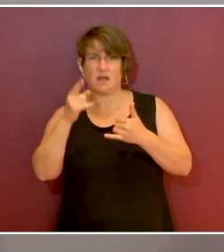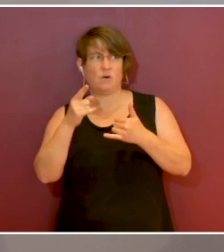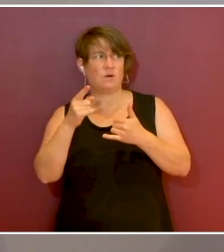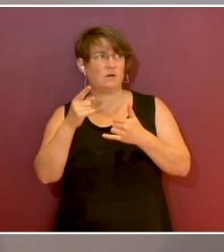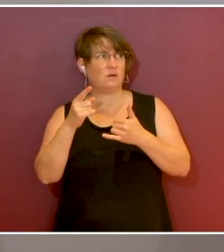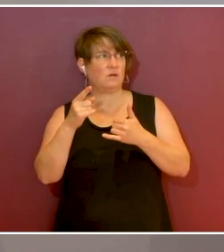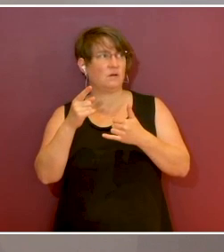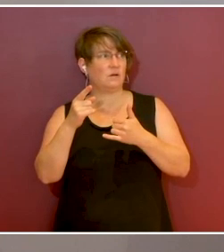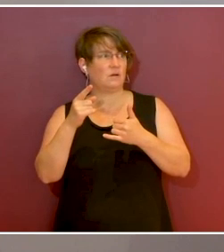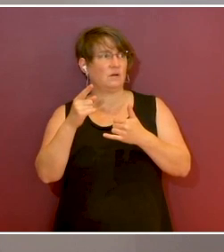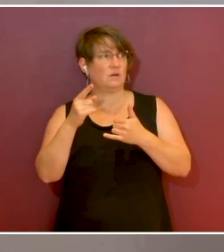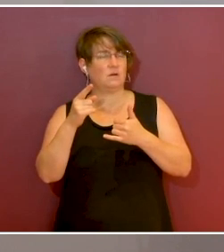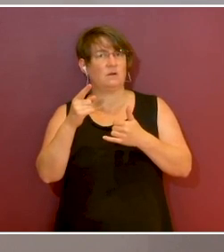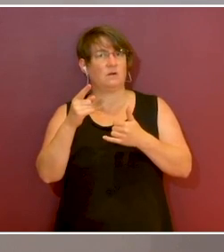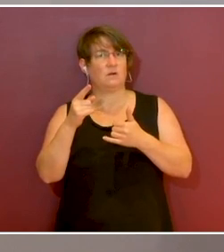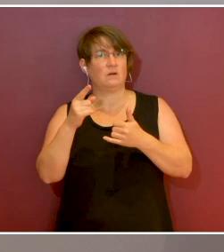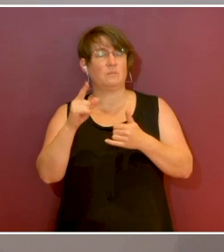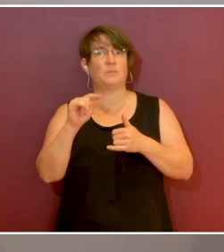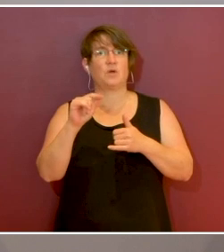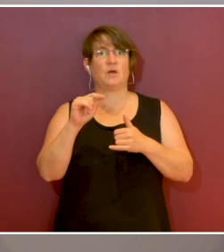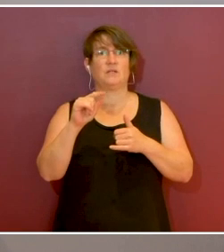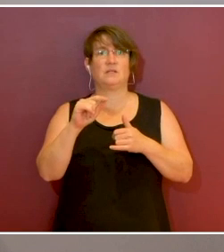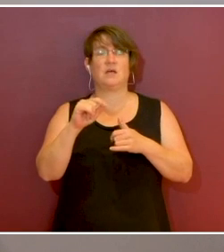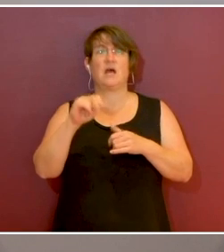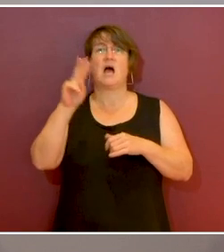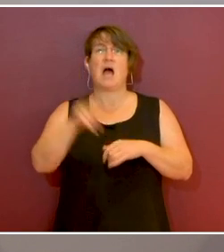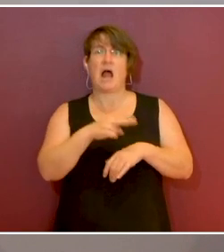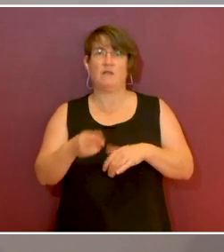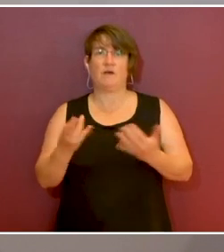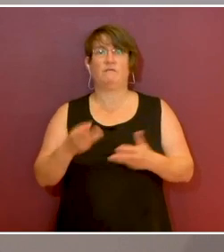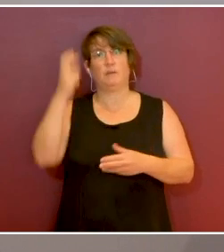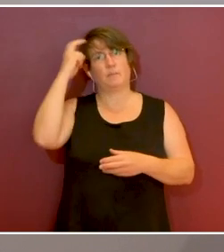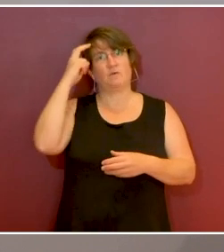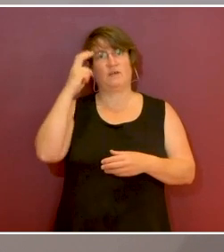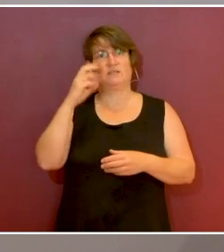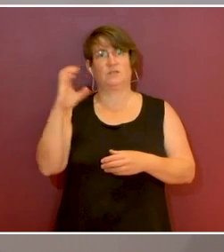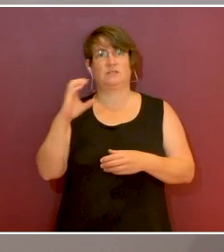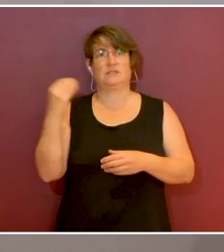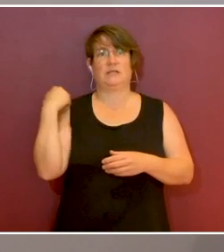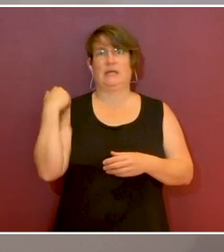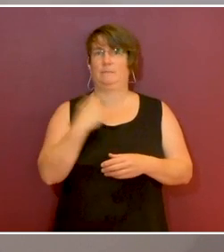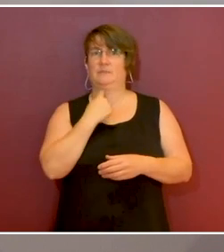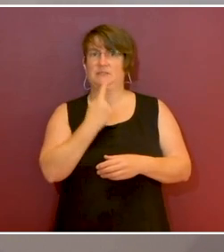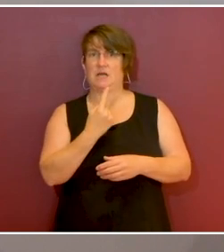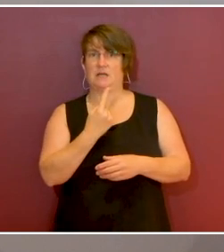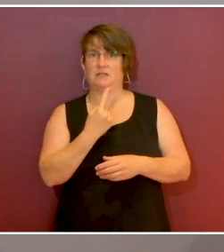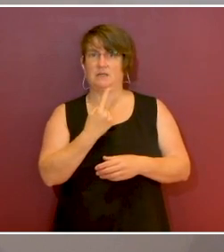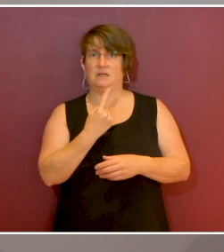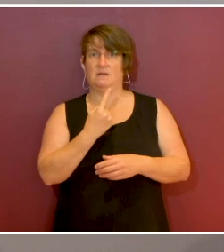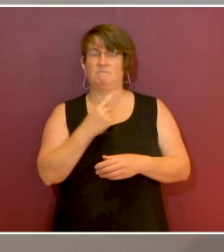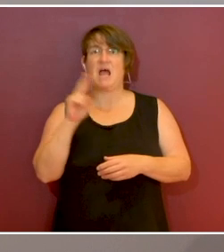Das bedeutet zunächst mal, dass Alpha, wie es Frau Professor Ziese gerade gesagt hat, offensichtlich bei Kindern doch